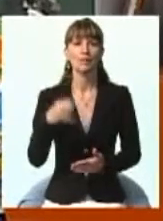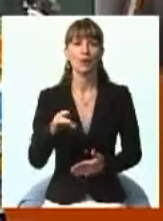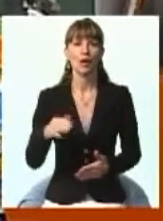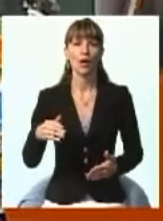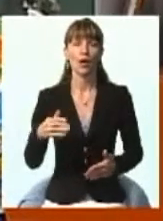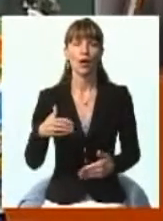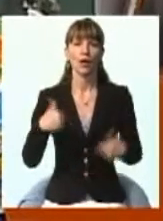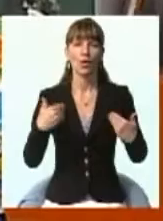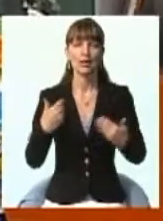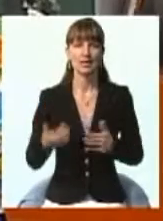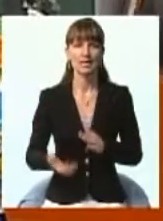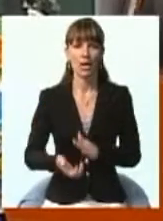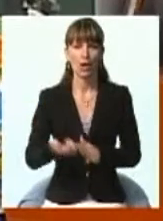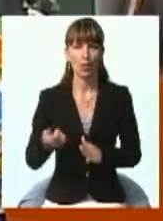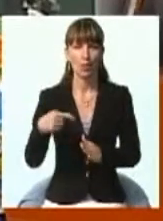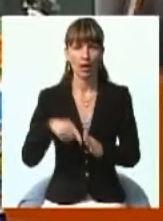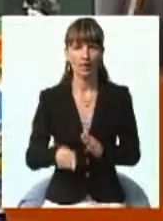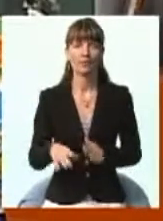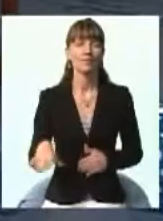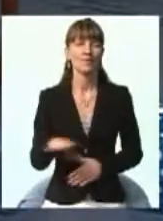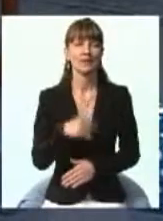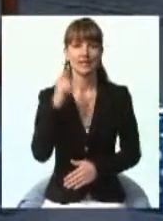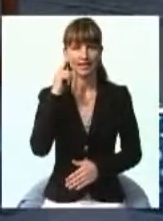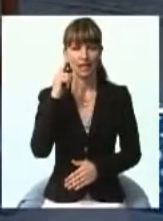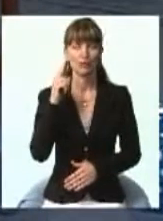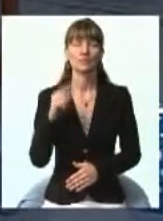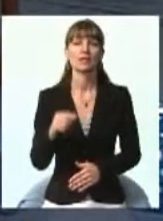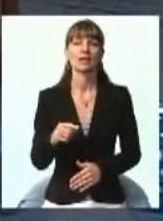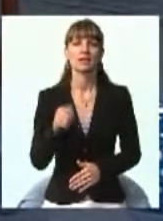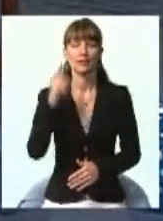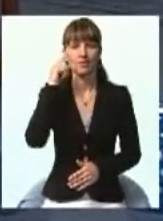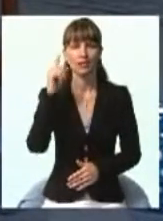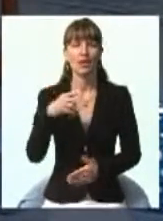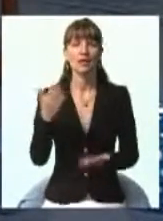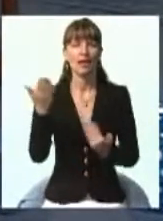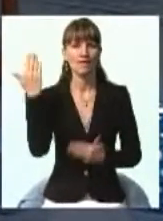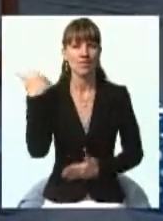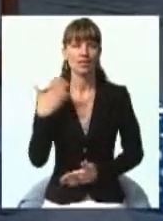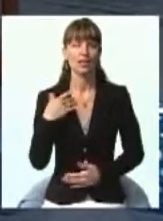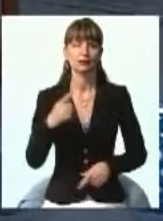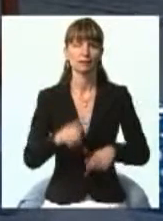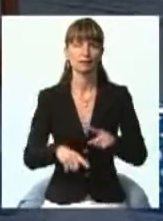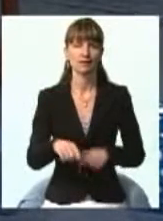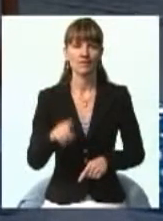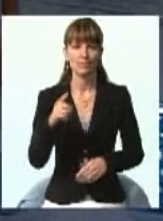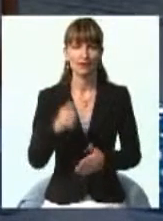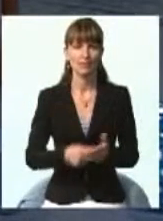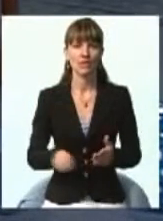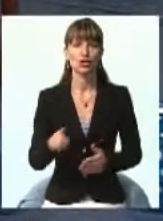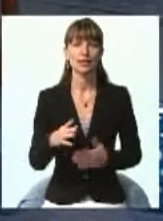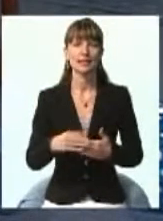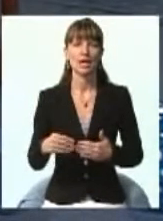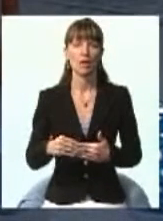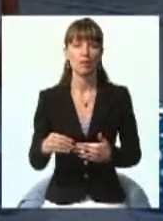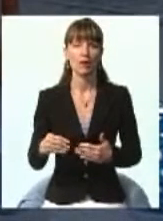корисні копалини, та взагалі усе знають. Чи відомо тобі, що колись дуже-дуже давно наші предки вірили, що Земля